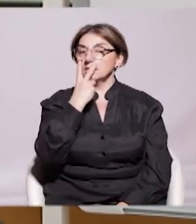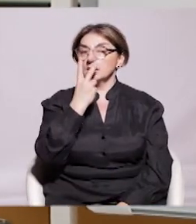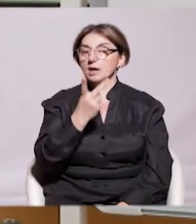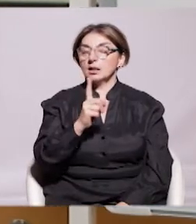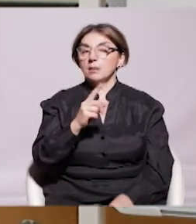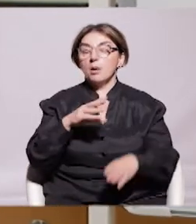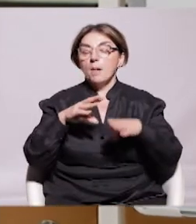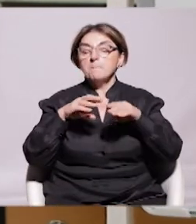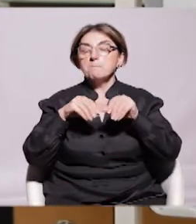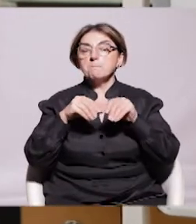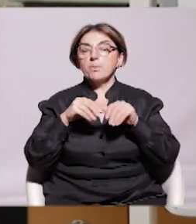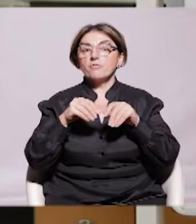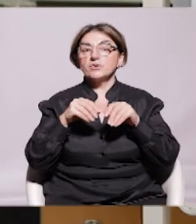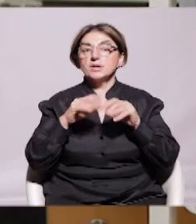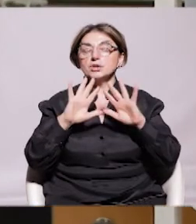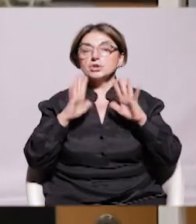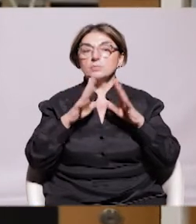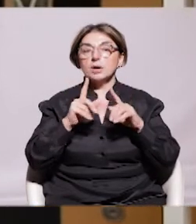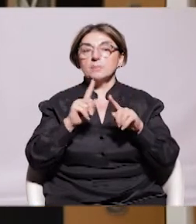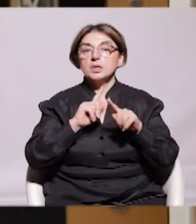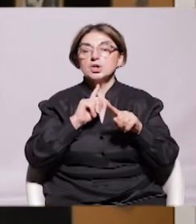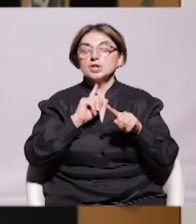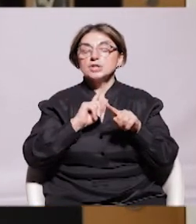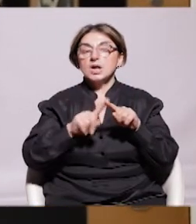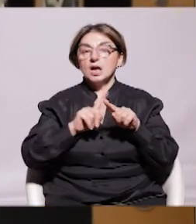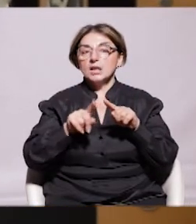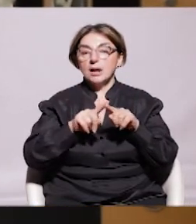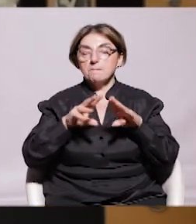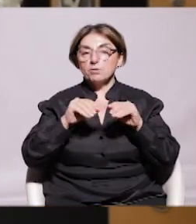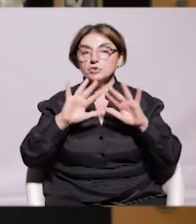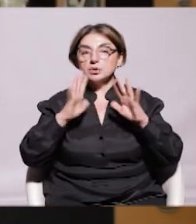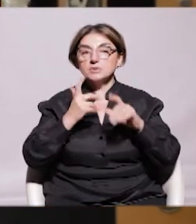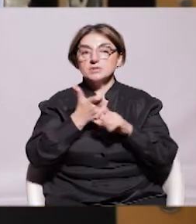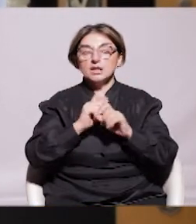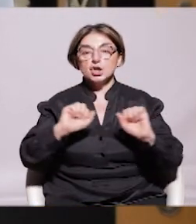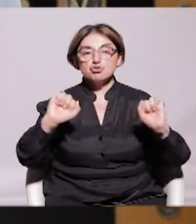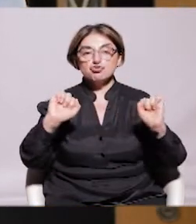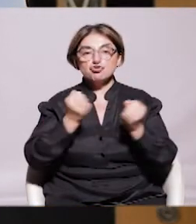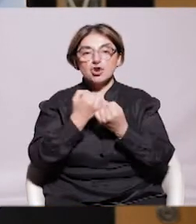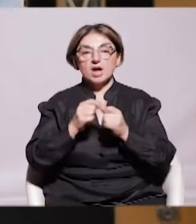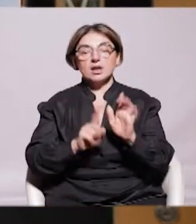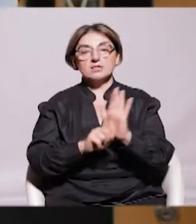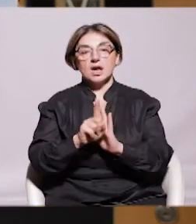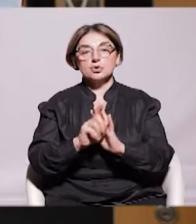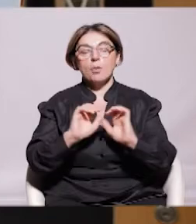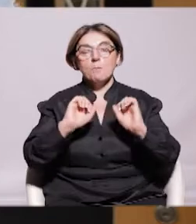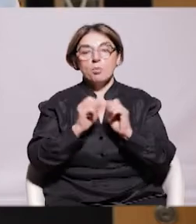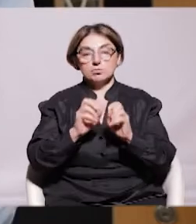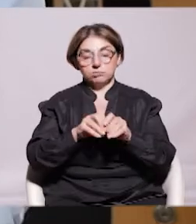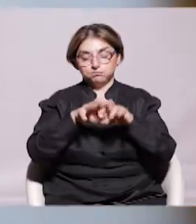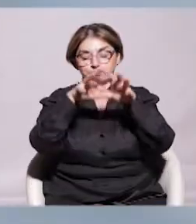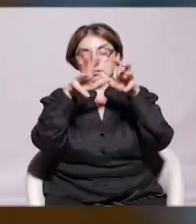აი ნახეთ, ფხვნილის შემთხვევაში რეაქცია იმდენად სწრაფად წარიმართა, რომ